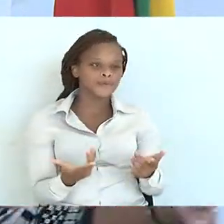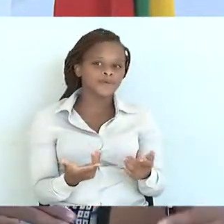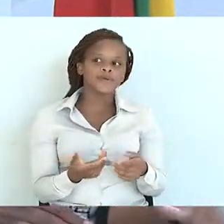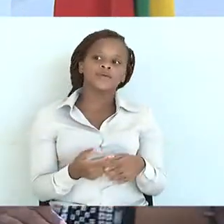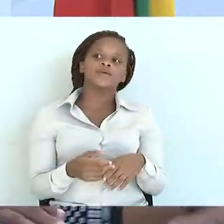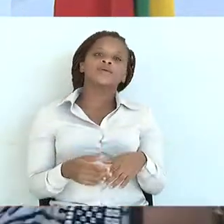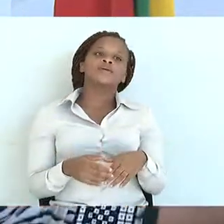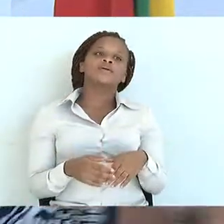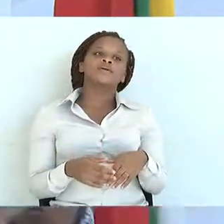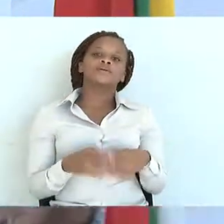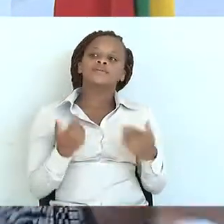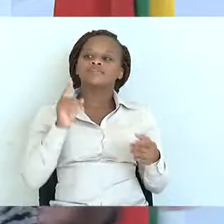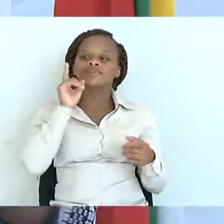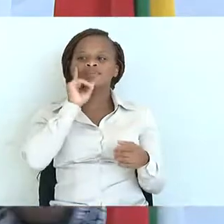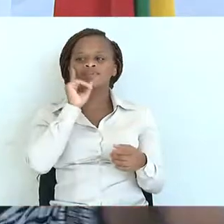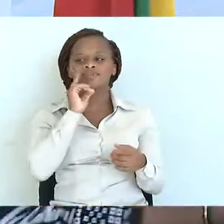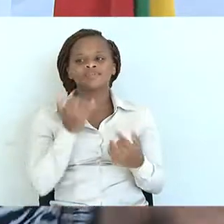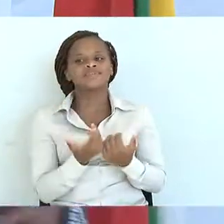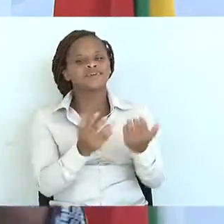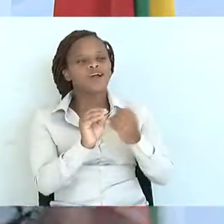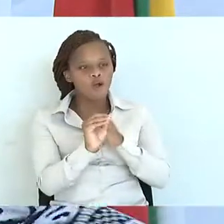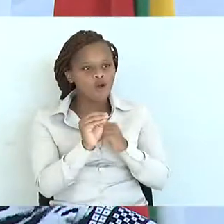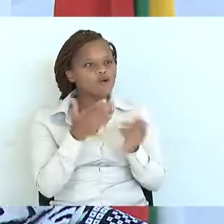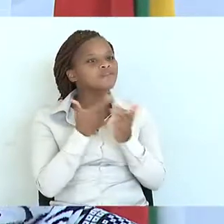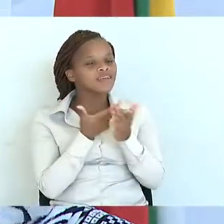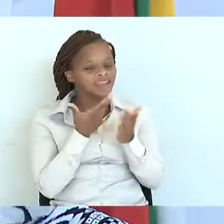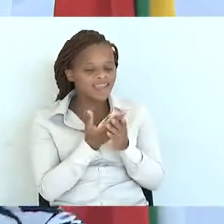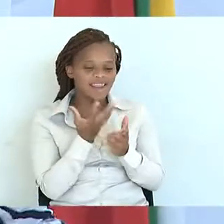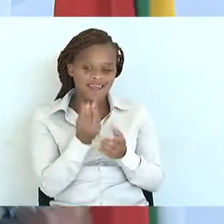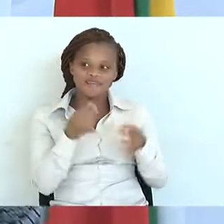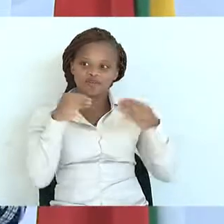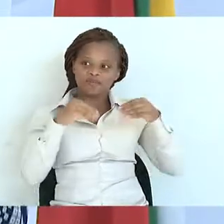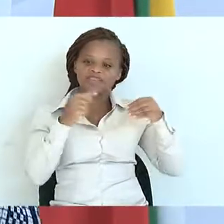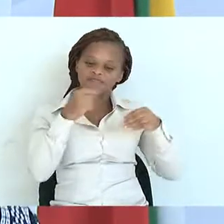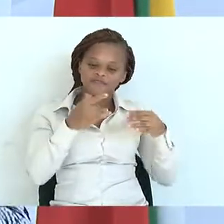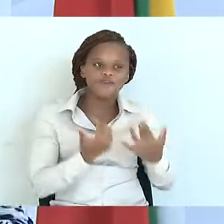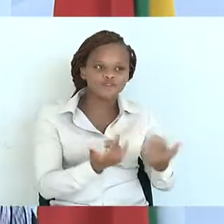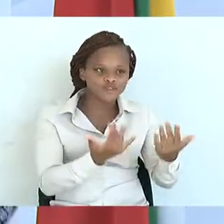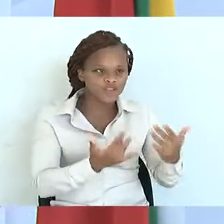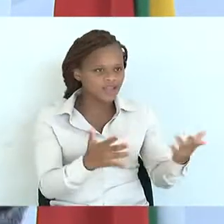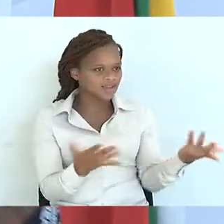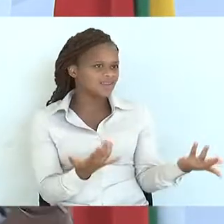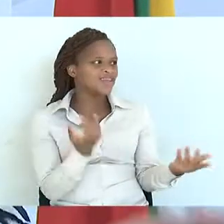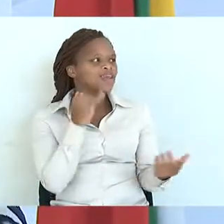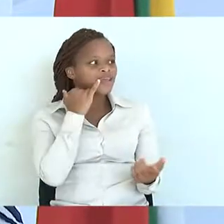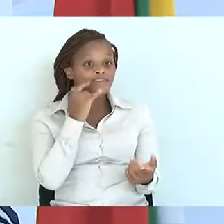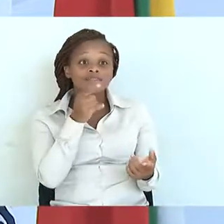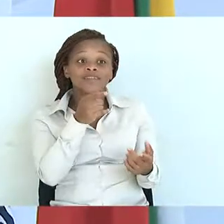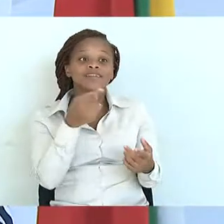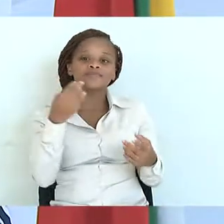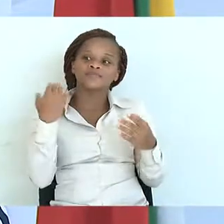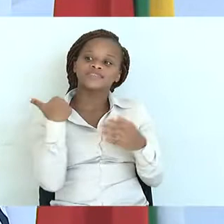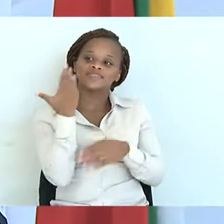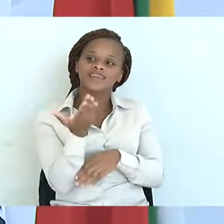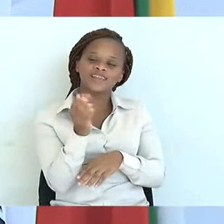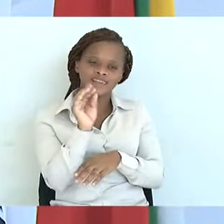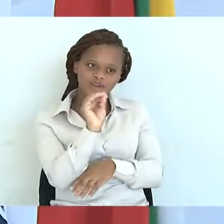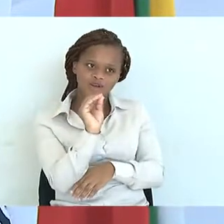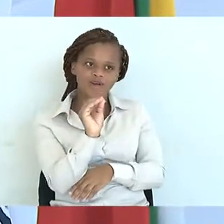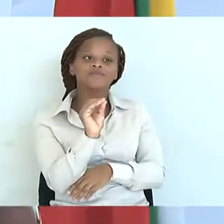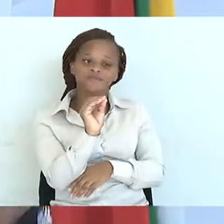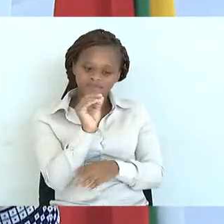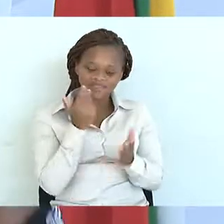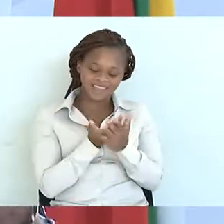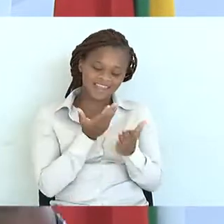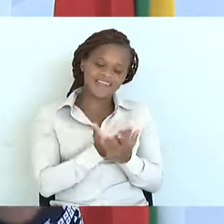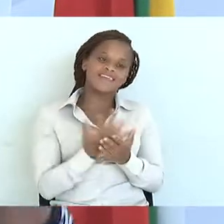uhlathi kuyamila estrateni angithi. So makuba nama-tender fanele nani nikwazi ukuthi nithole lawo ma-tender angithi.